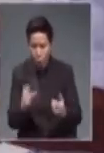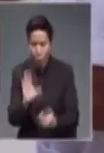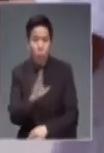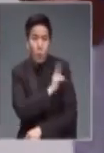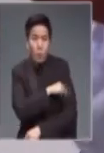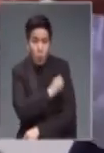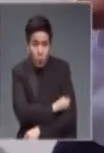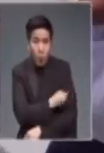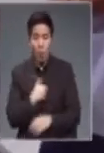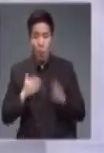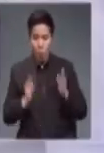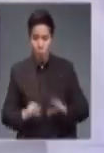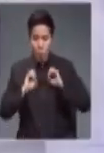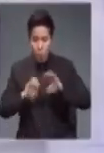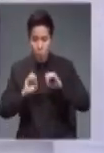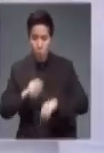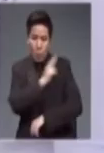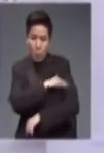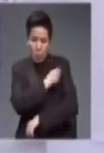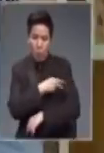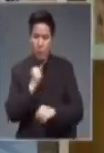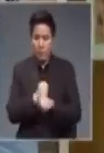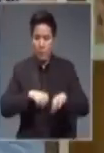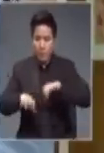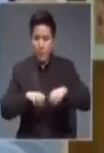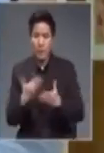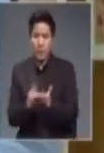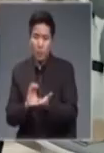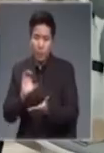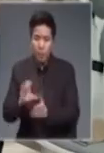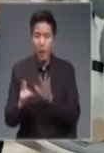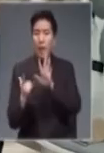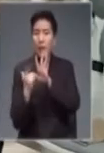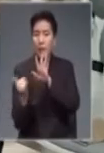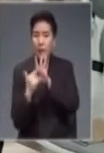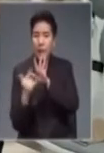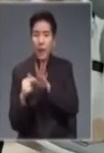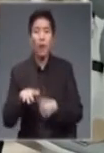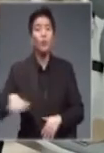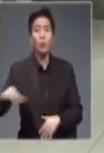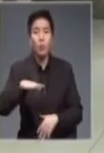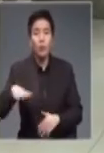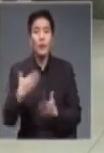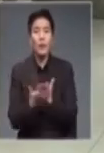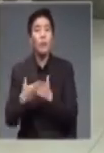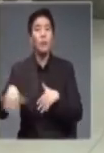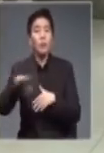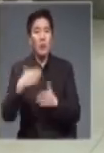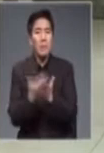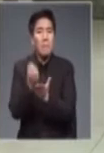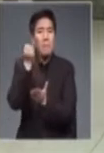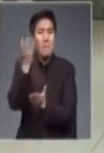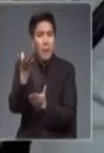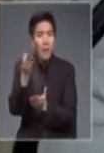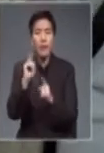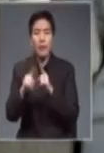ทีนะครับหนี้สินรุงรังมันก็เลยต้องรอแต่ความช่วยเหลืออย่างเดียวนะครับก็คาดหวังไปเรื่อยๆนะครับเ